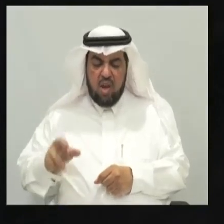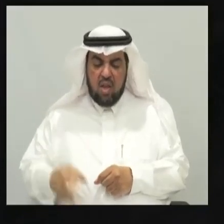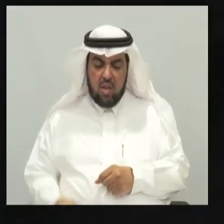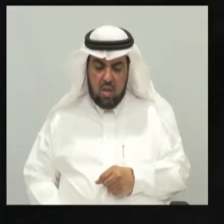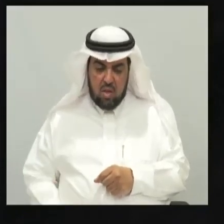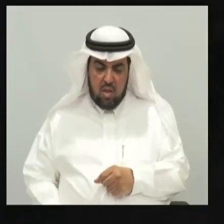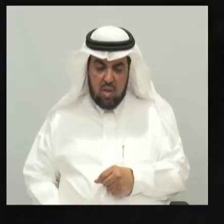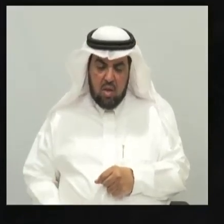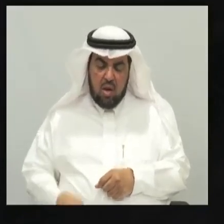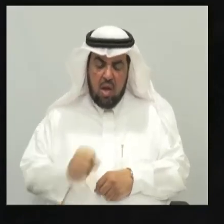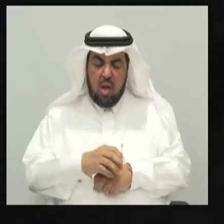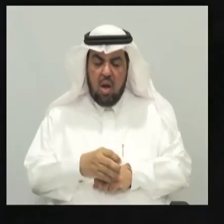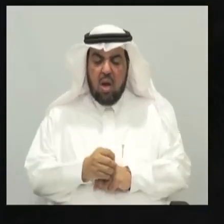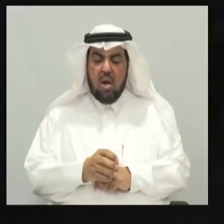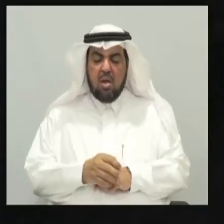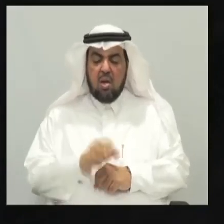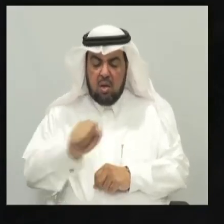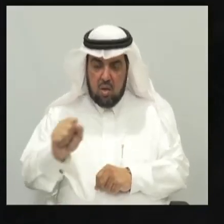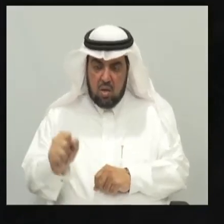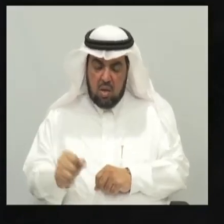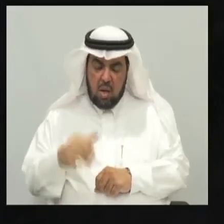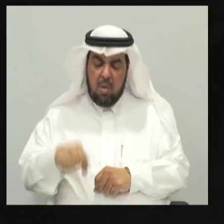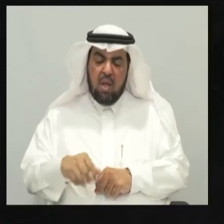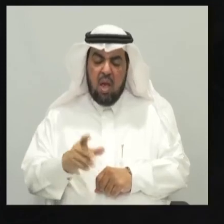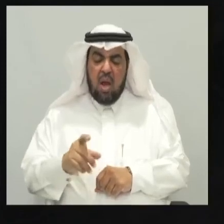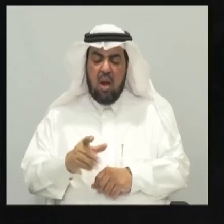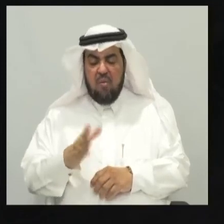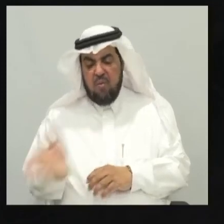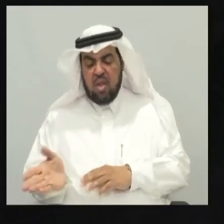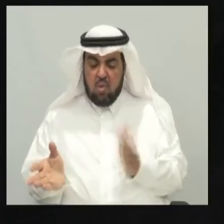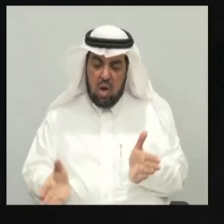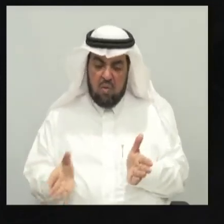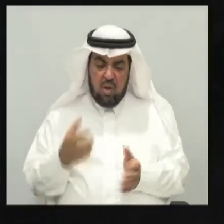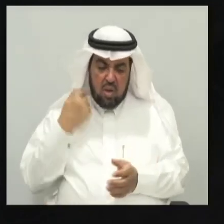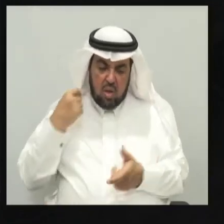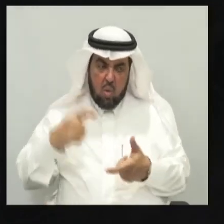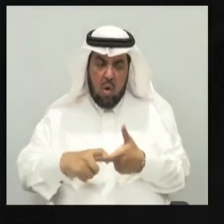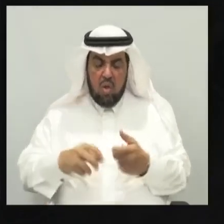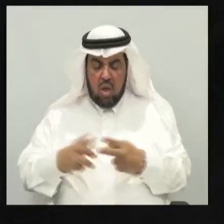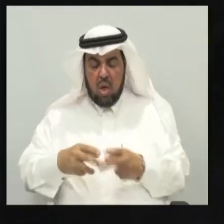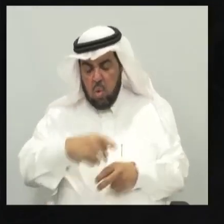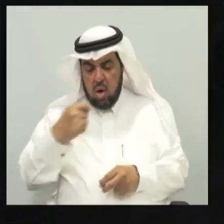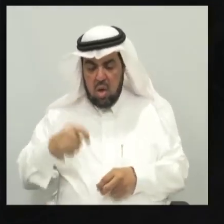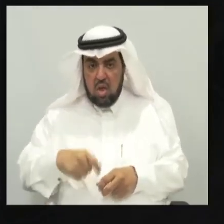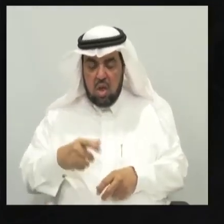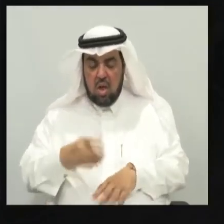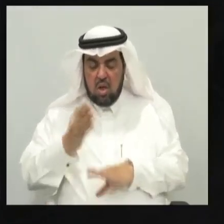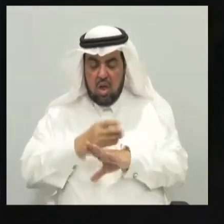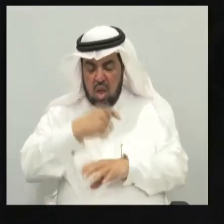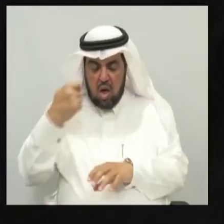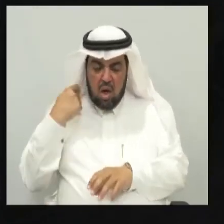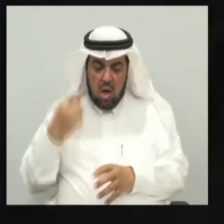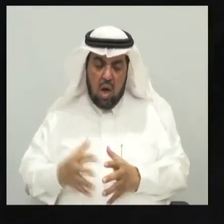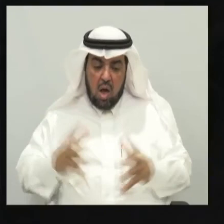ماذا؟ عناصر خصائصها بين الفلزات واللافلزات توصل تيار وحرارة عند درجات حرارة